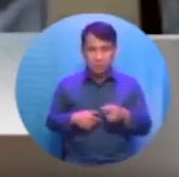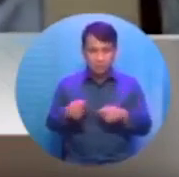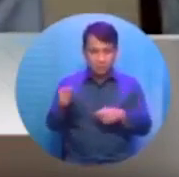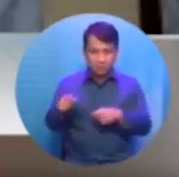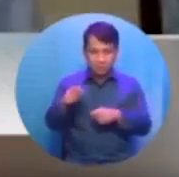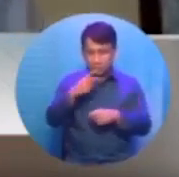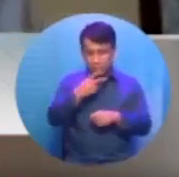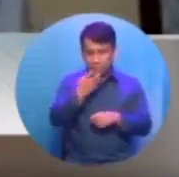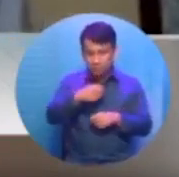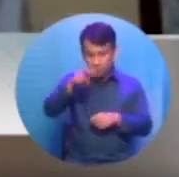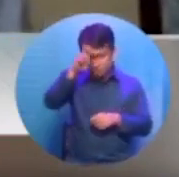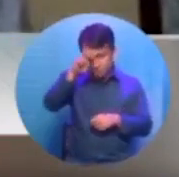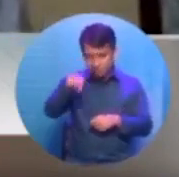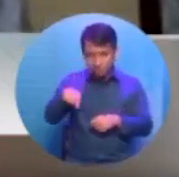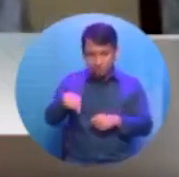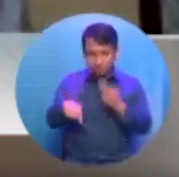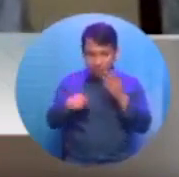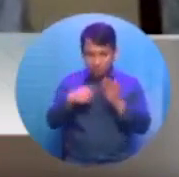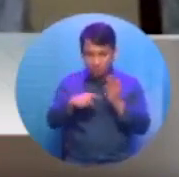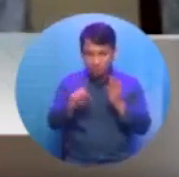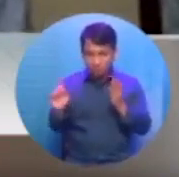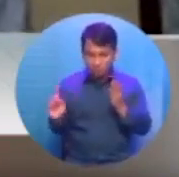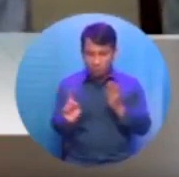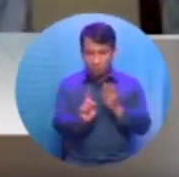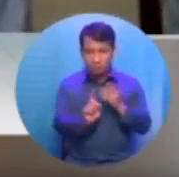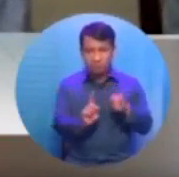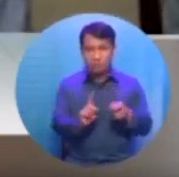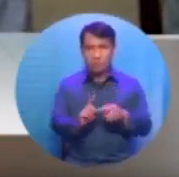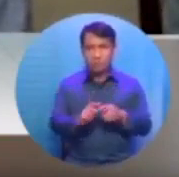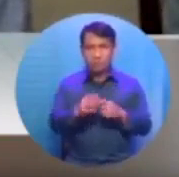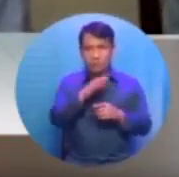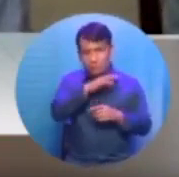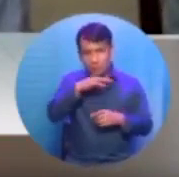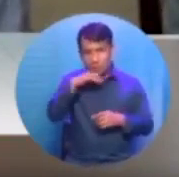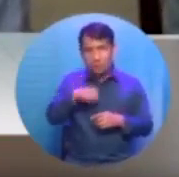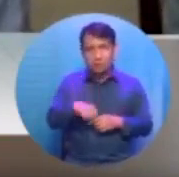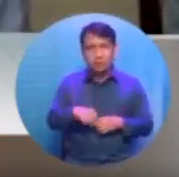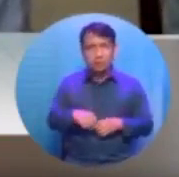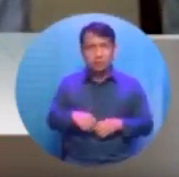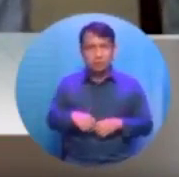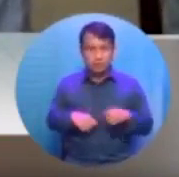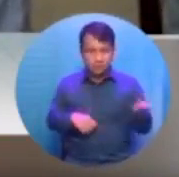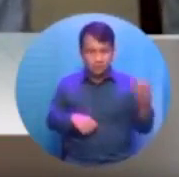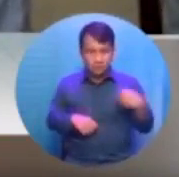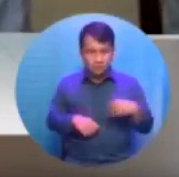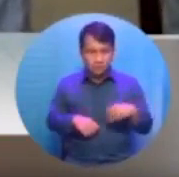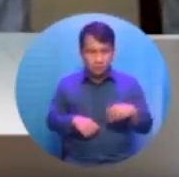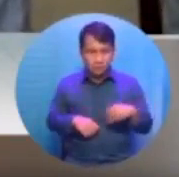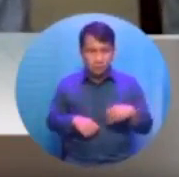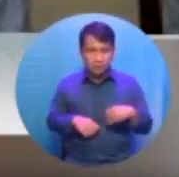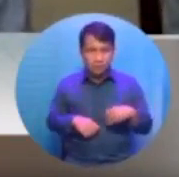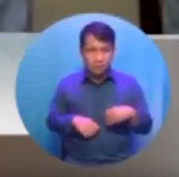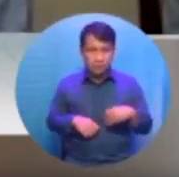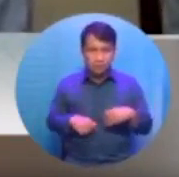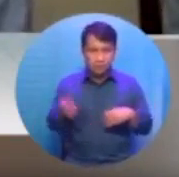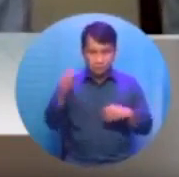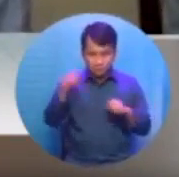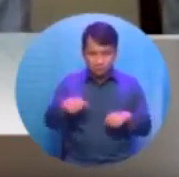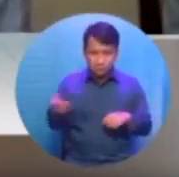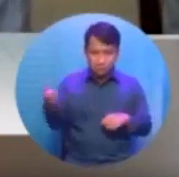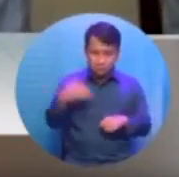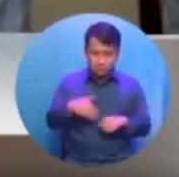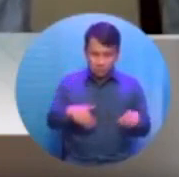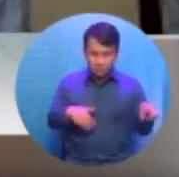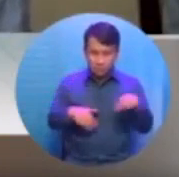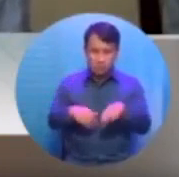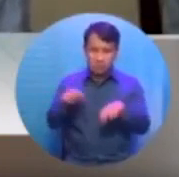sir, tinignan ko po, sir, sa yan po sa bukid, sir. Okay, so niyaya ka. So, pwedeng sinetap ka. Niyaya